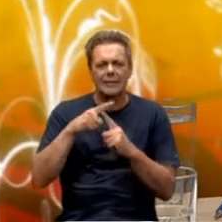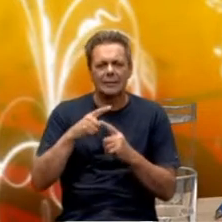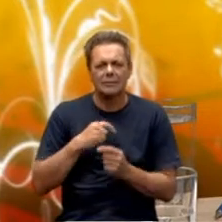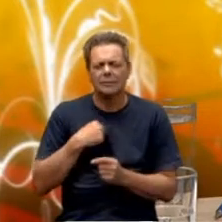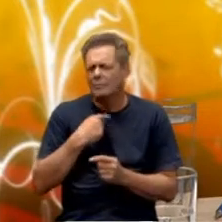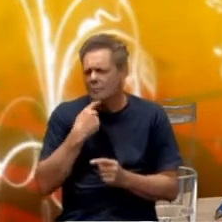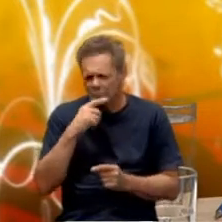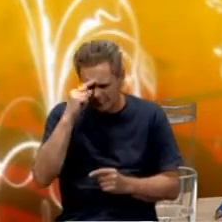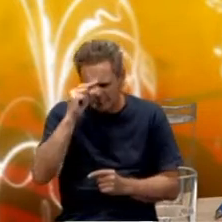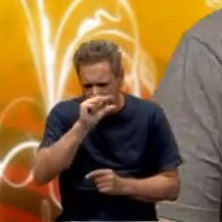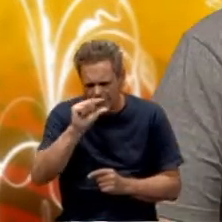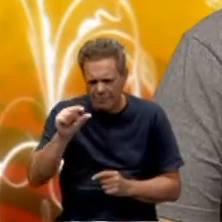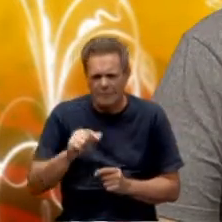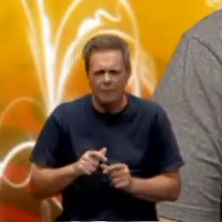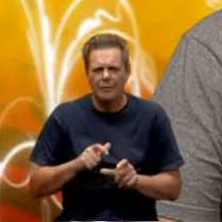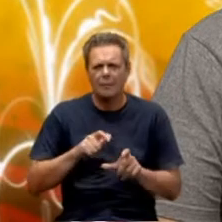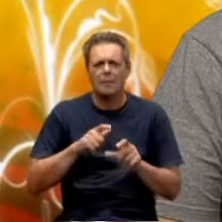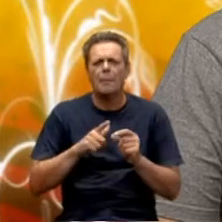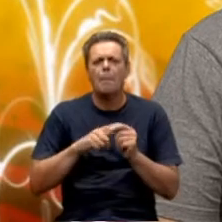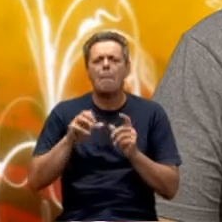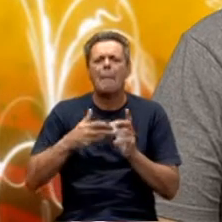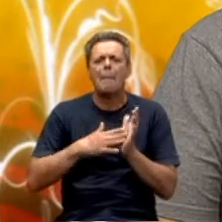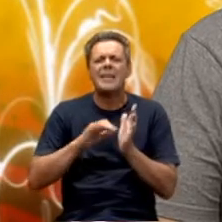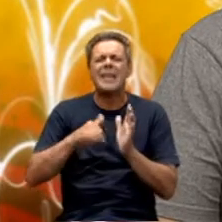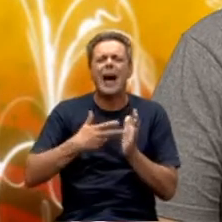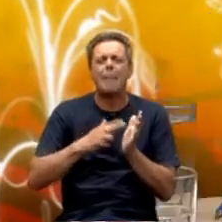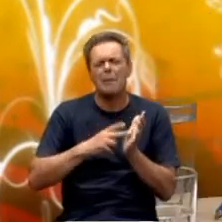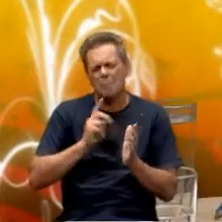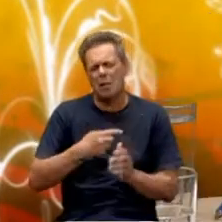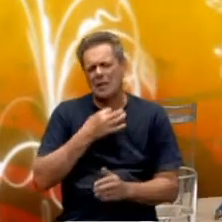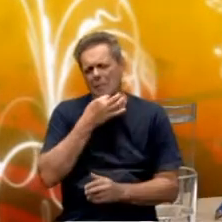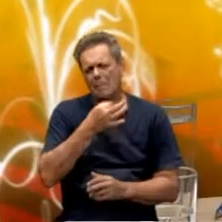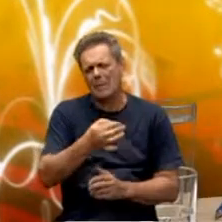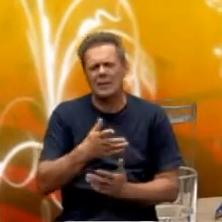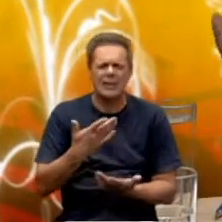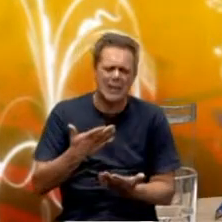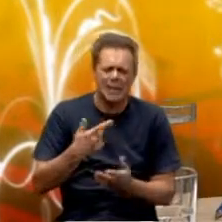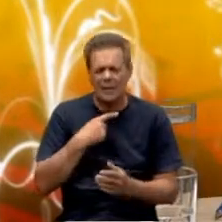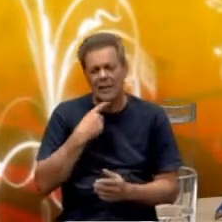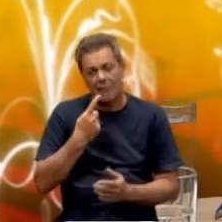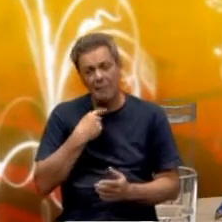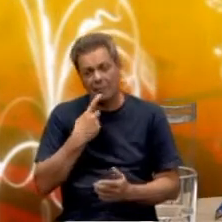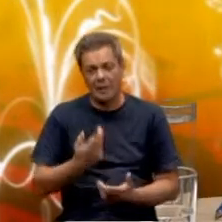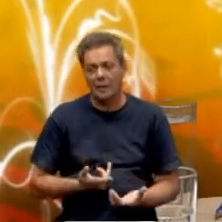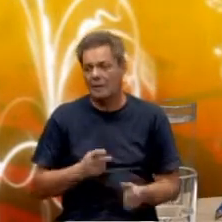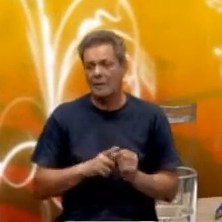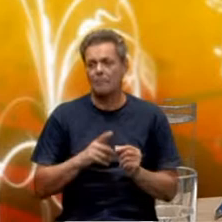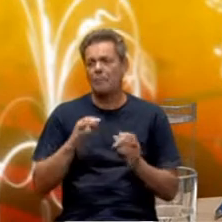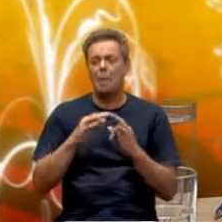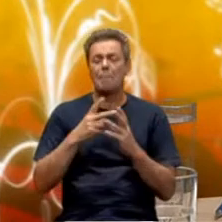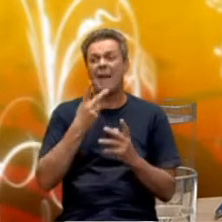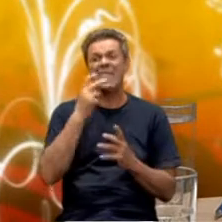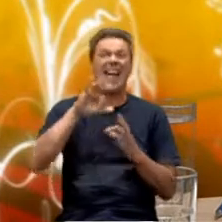se zovete prezime? Panijan. Panijan. Morala sam pitati jer bi vas ja prozvala Pavijan. Blizu, blizu,